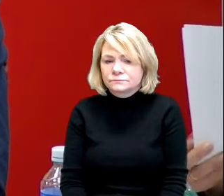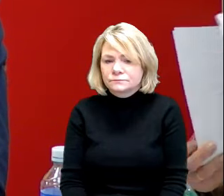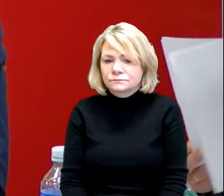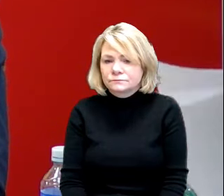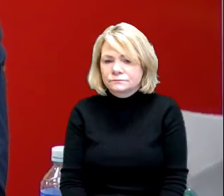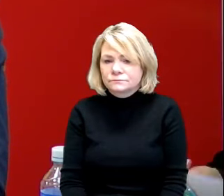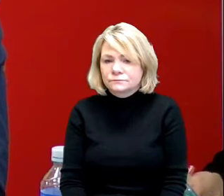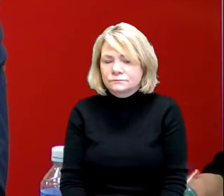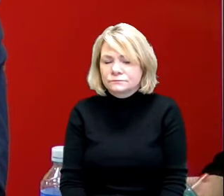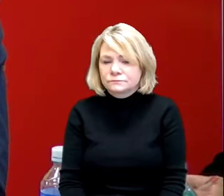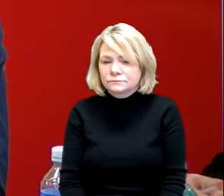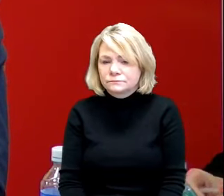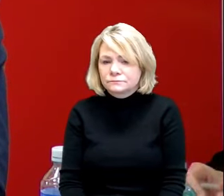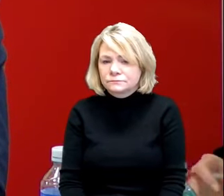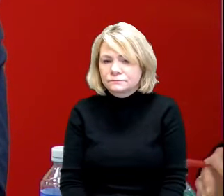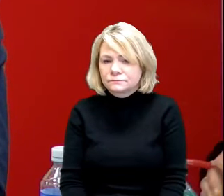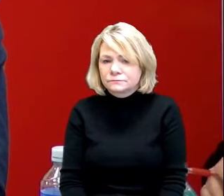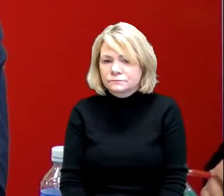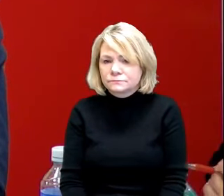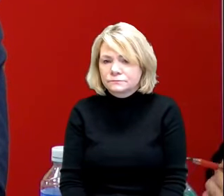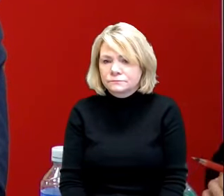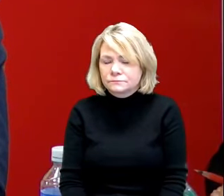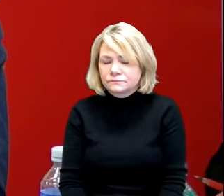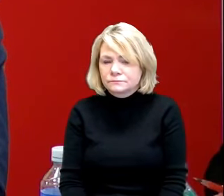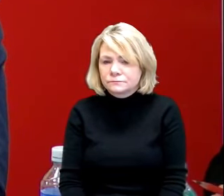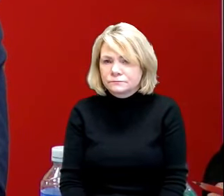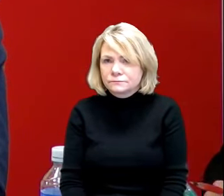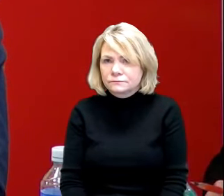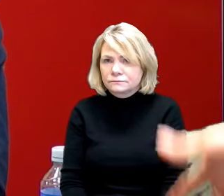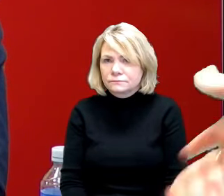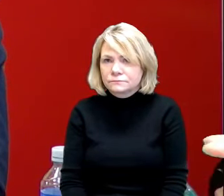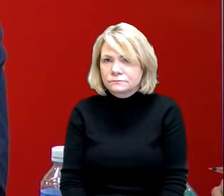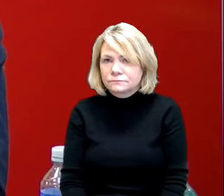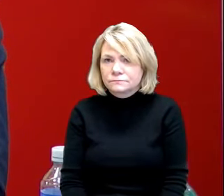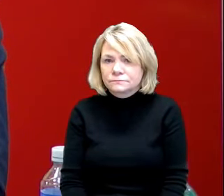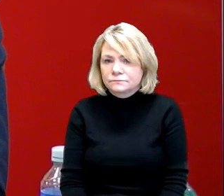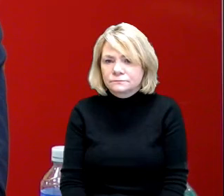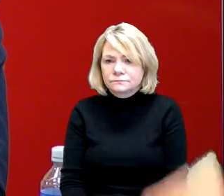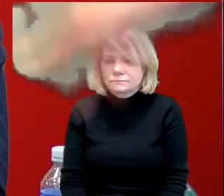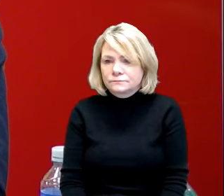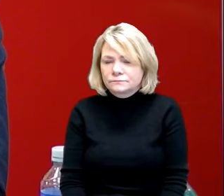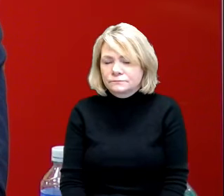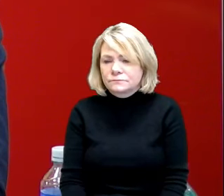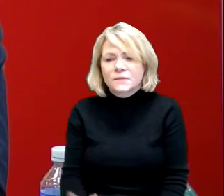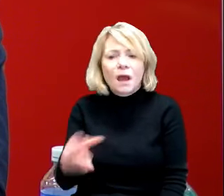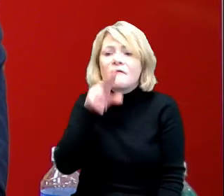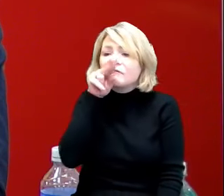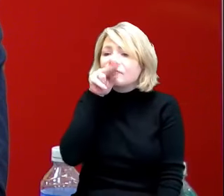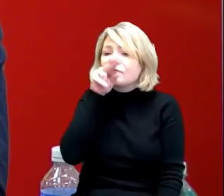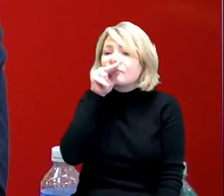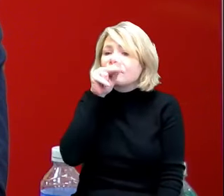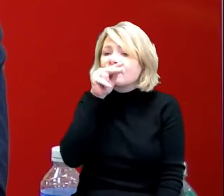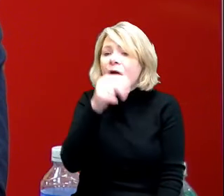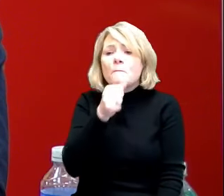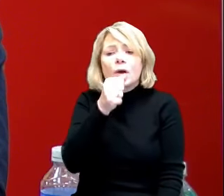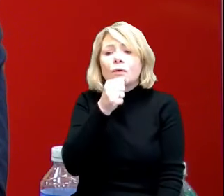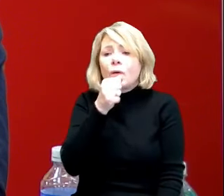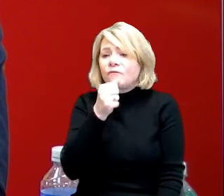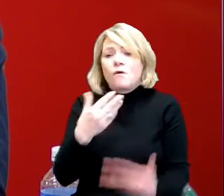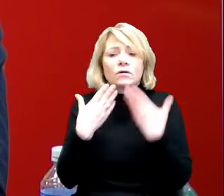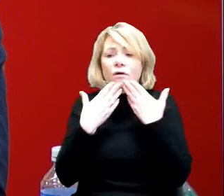buvo najų aomobilų akavimo vietų įrengimas ir mes aiškiai išgirdom skaičių per kadenciją